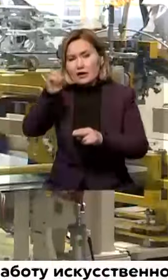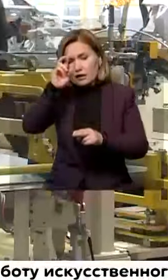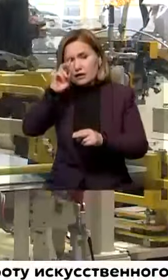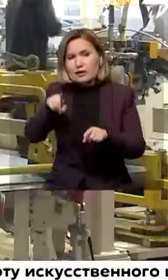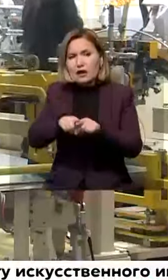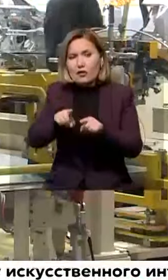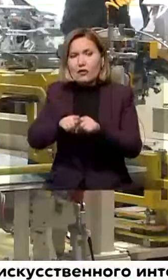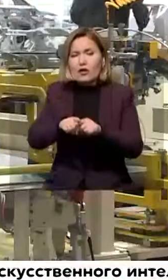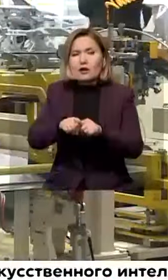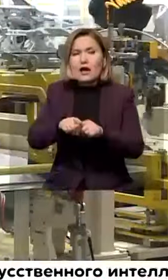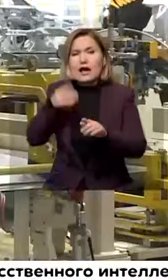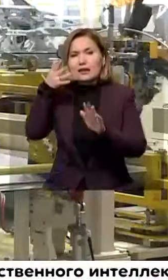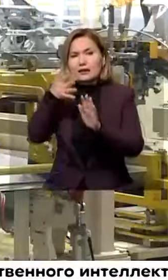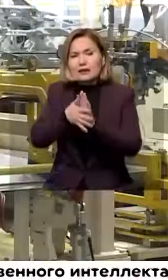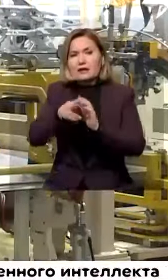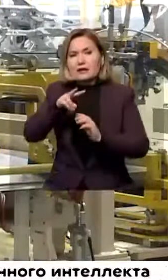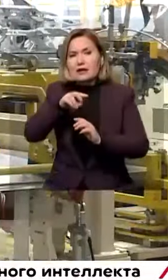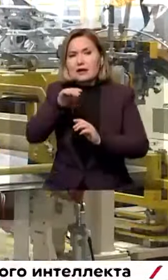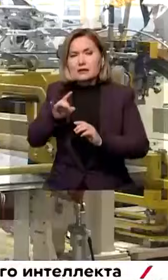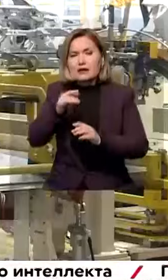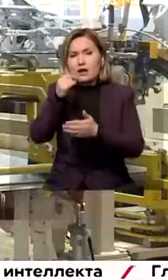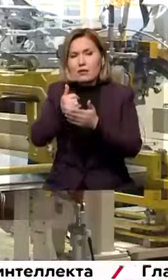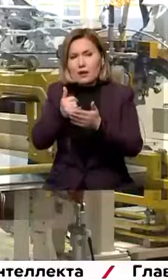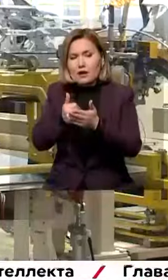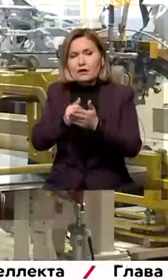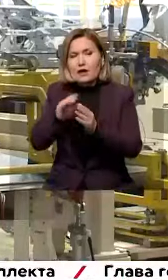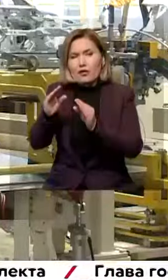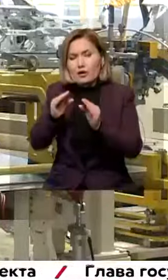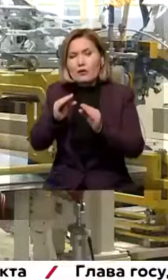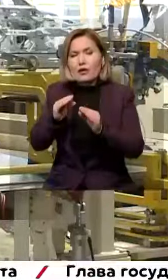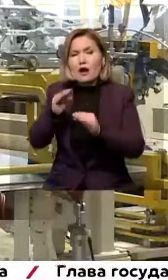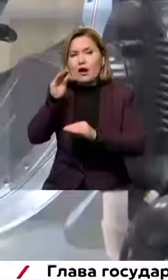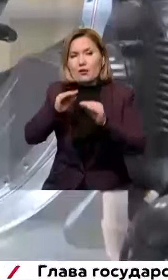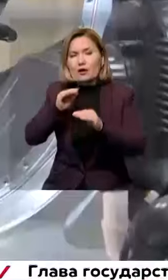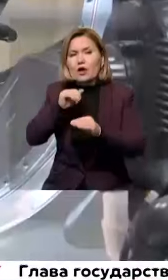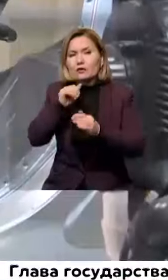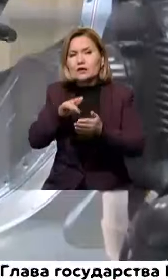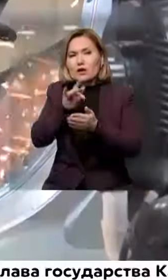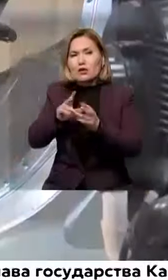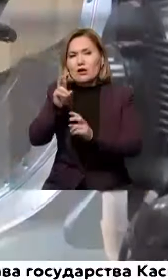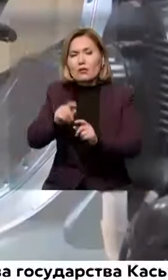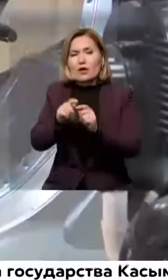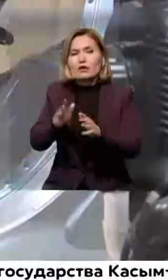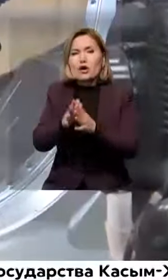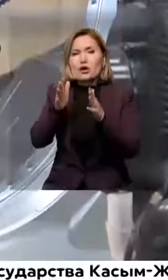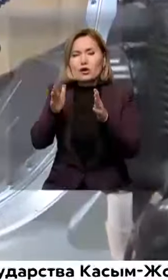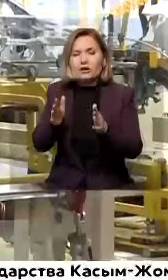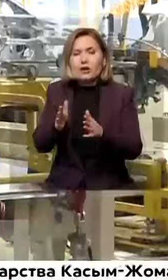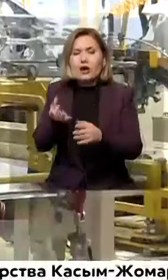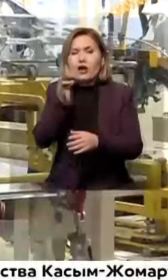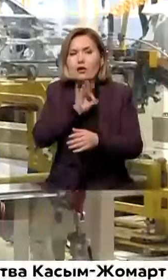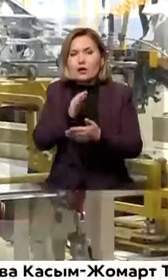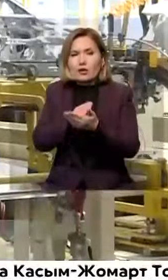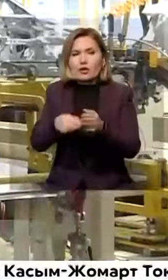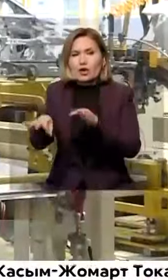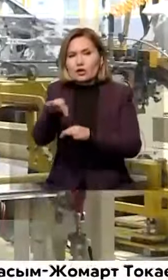дәнекерлеуді қолданылатын технология осы біздің Қостанай өңірінде іске қосылып отыр. Бұл өте үлкен қадам. Осы жобаны